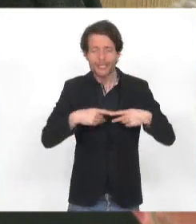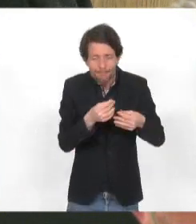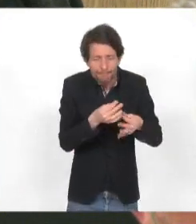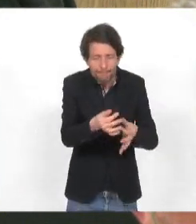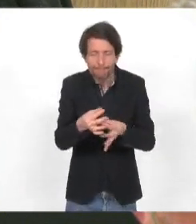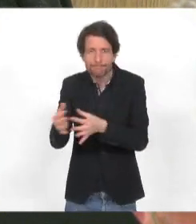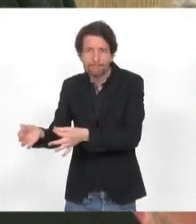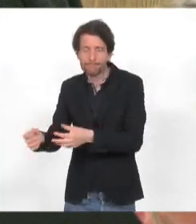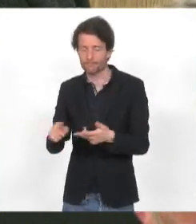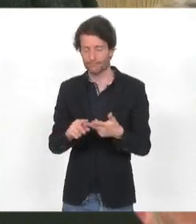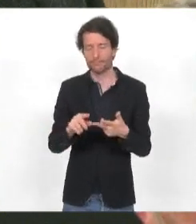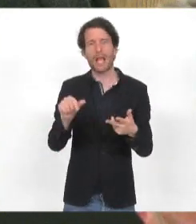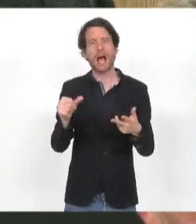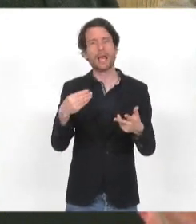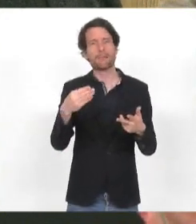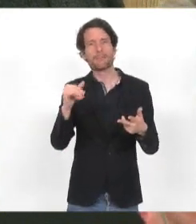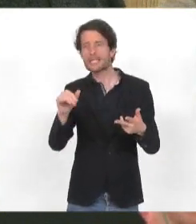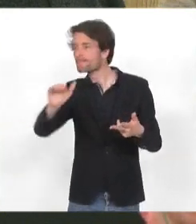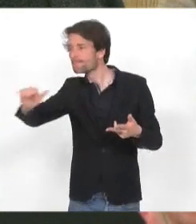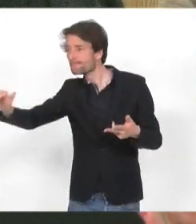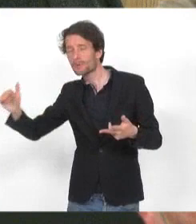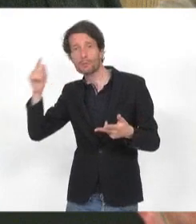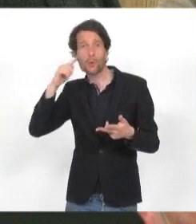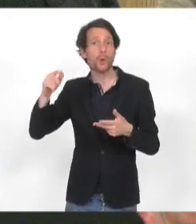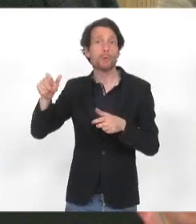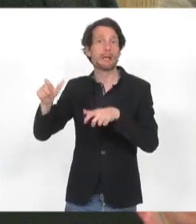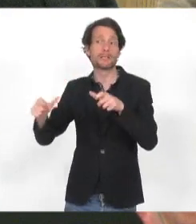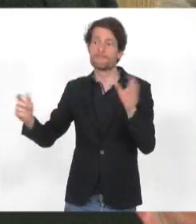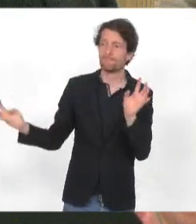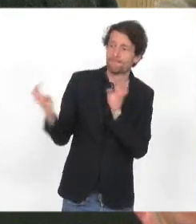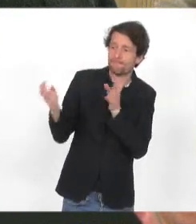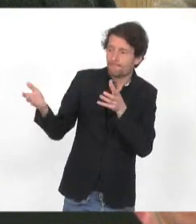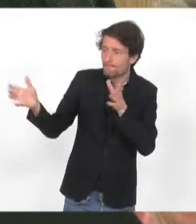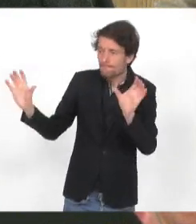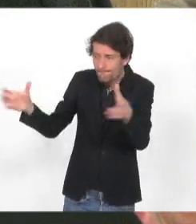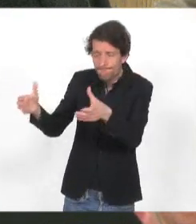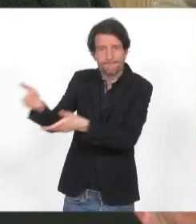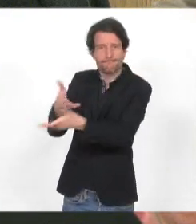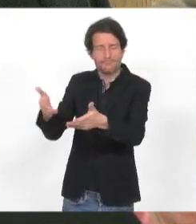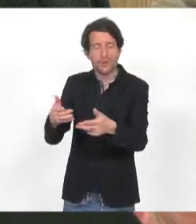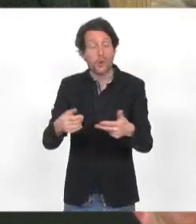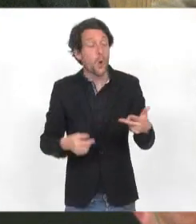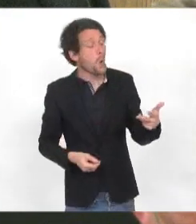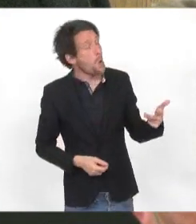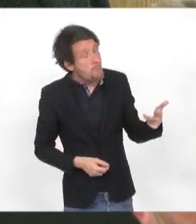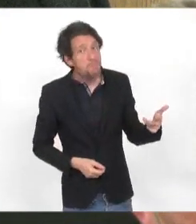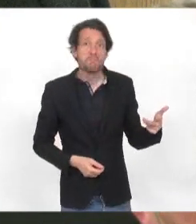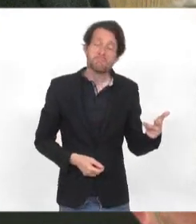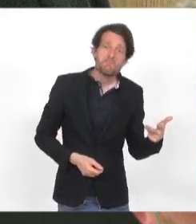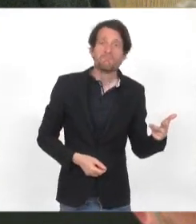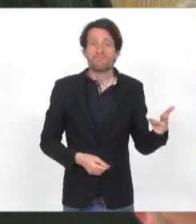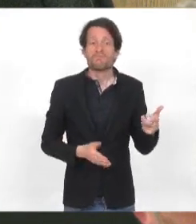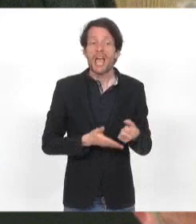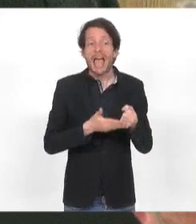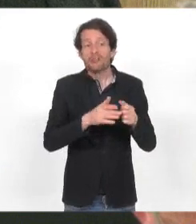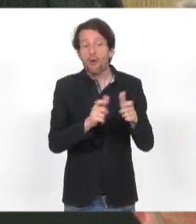une AMI pour réunir les acteurs de la transformation. Voilà, on reste dubitatif concernant cette aide aux